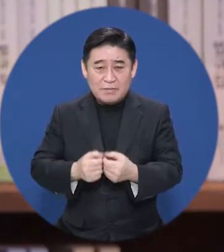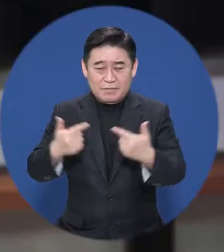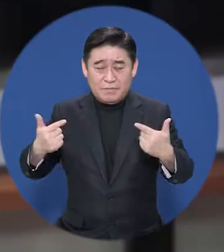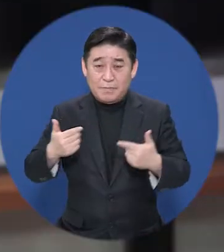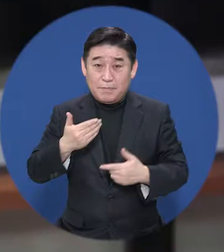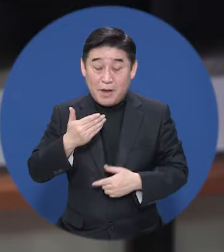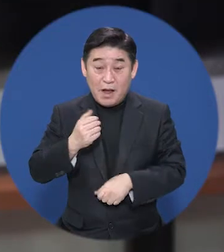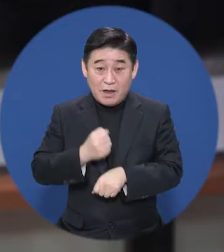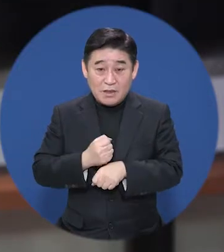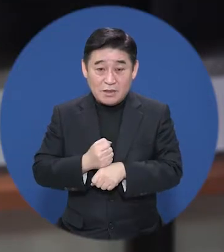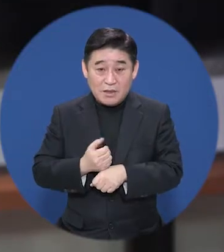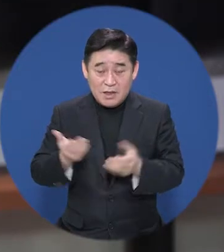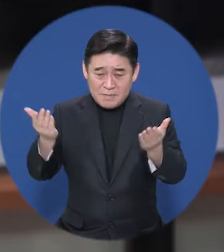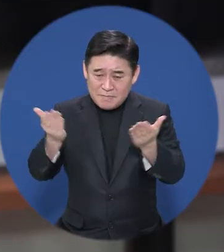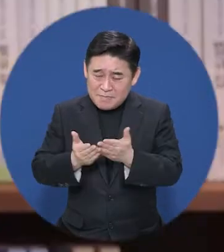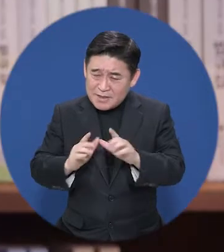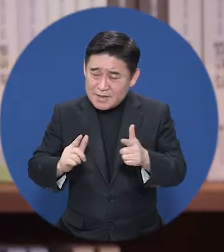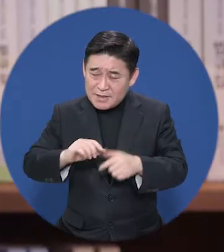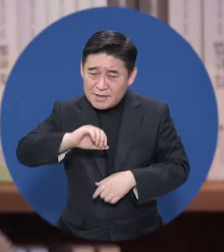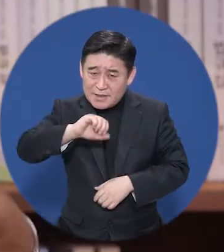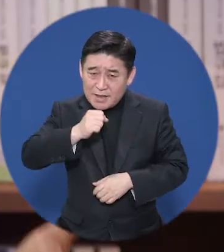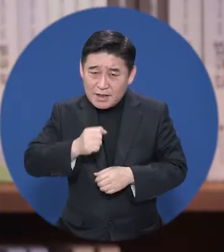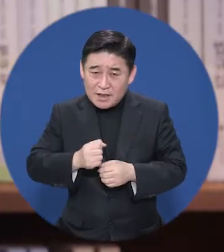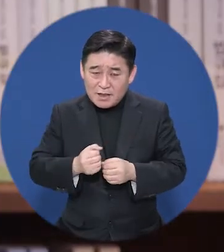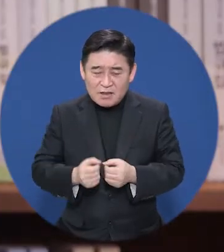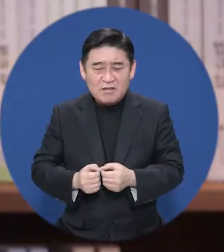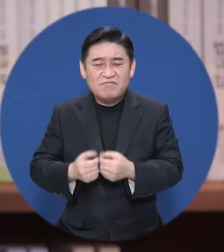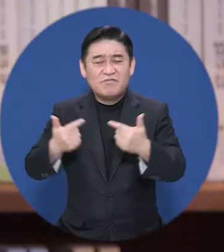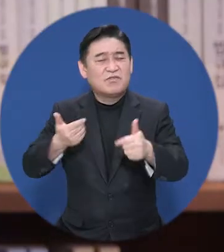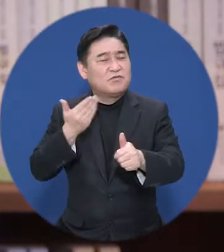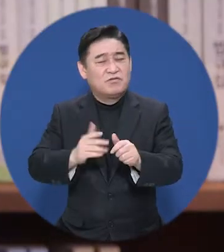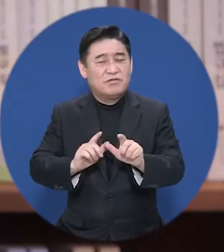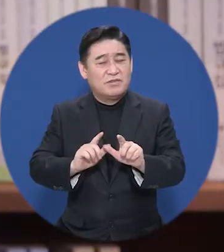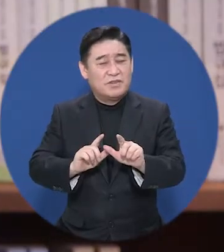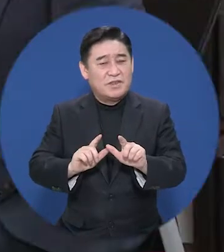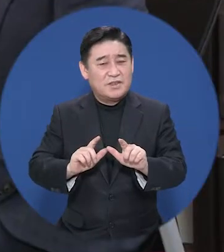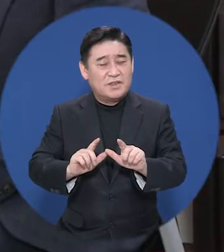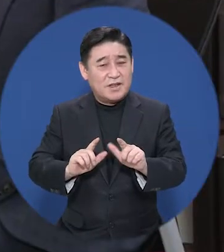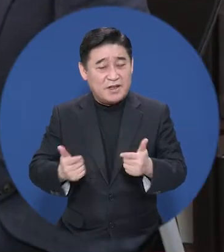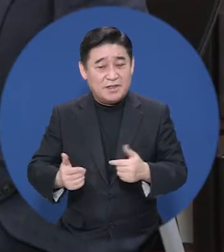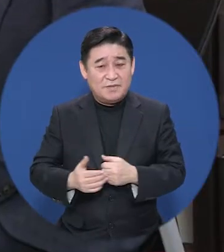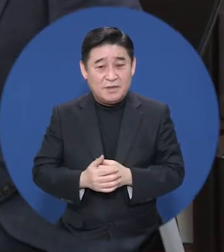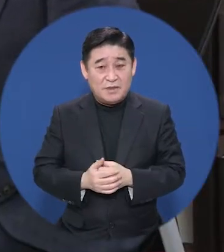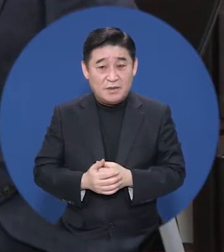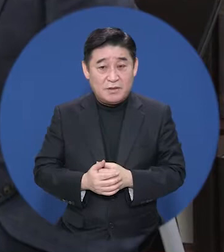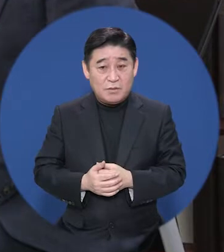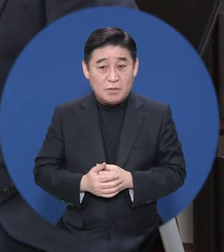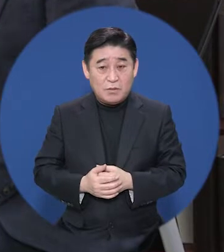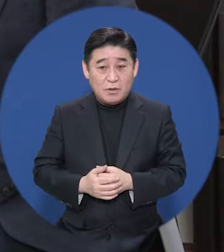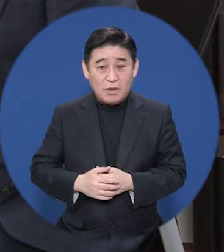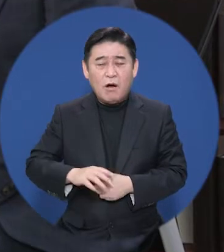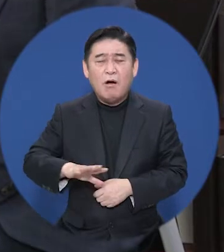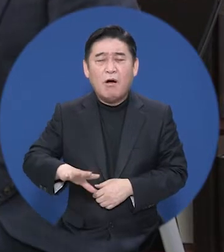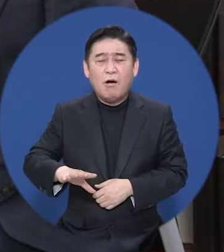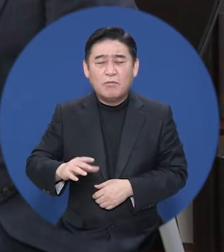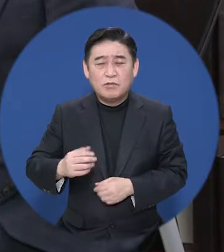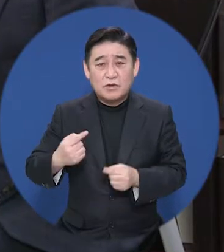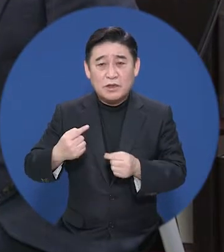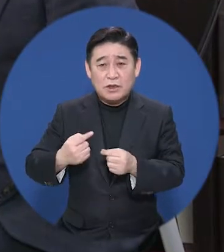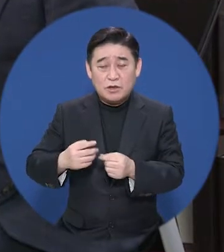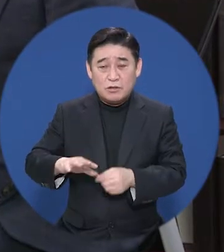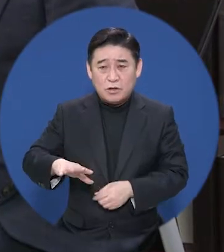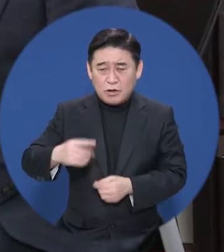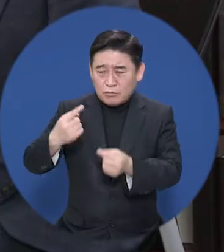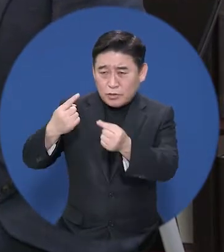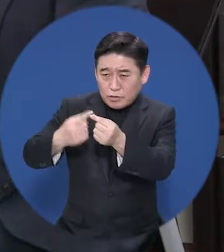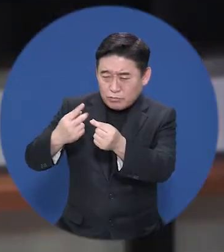했지 거기에 맞지 않는 예산을 이렇게 증액을 해주거나 이런 예. 경우는 없었습니다. 예. 그러니까 어떤 게 먼저 나가야 되는지 우선순위도 네. 굉장히